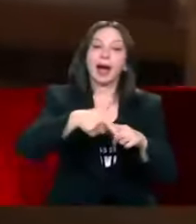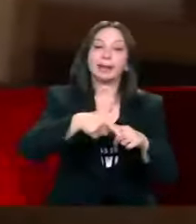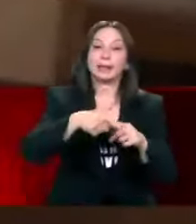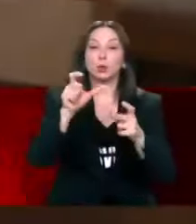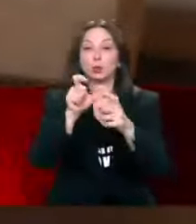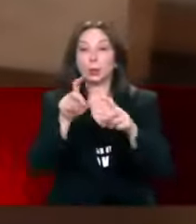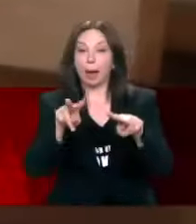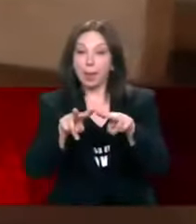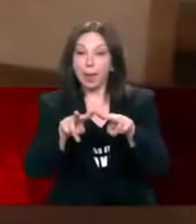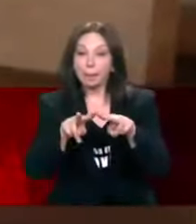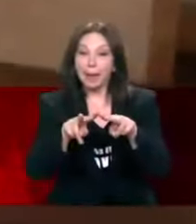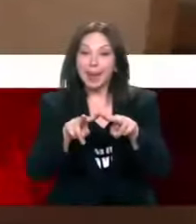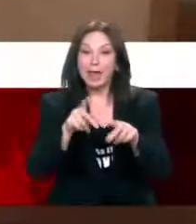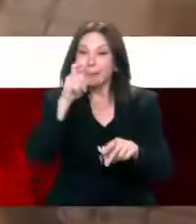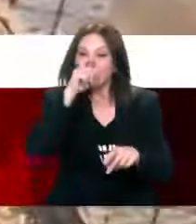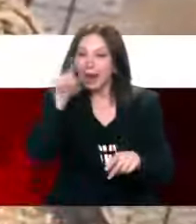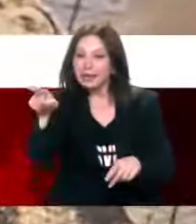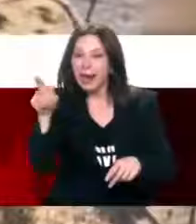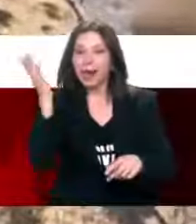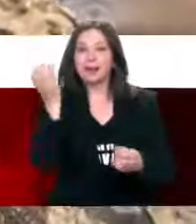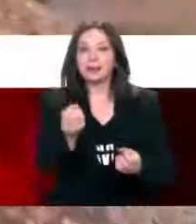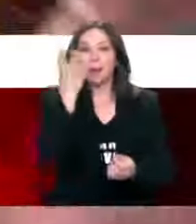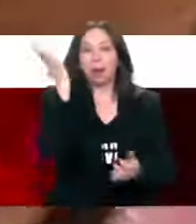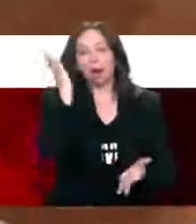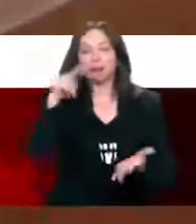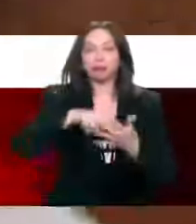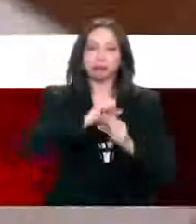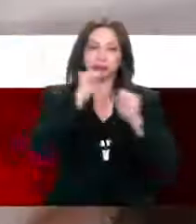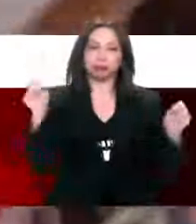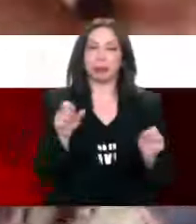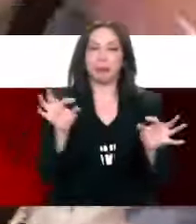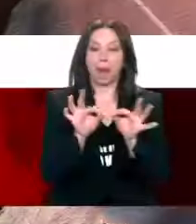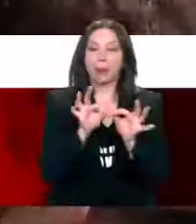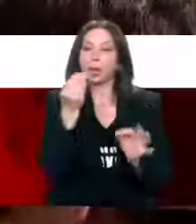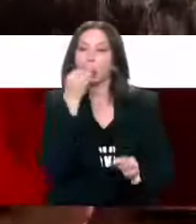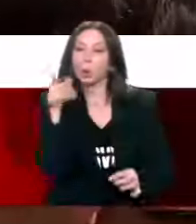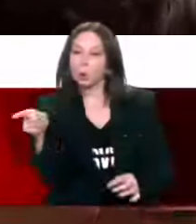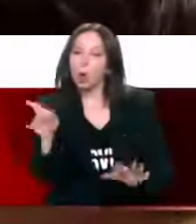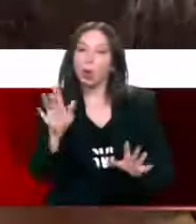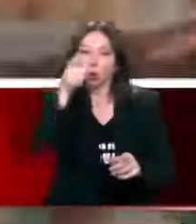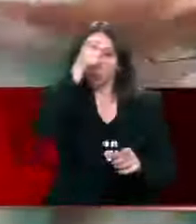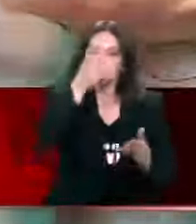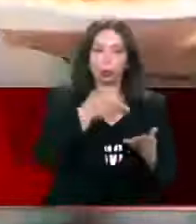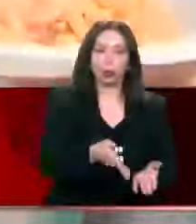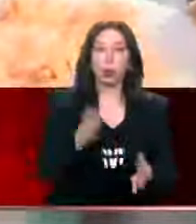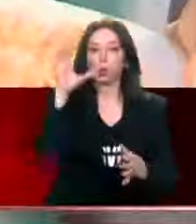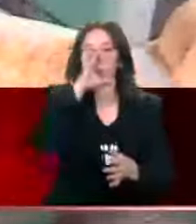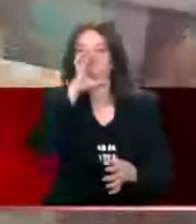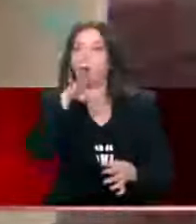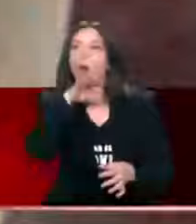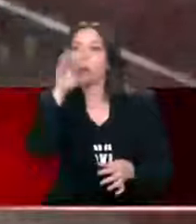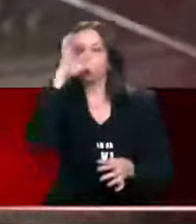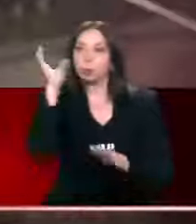Han güne bu mantıyla başlıyor. Çok güzel. Türkler de, Türkiye'ye gelen turistler de bu lezzete